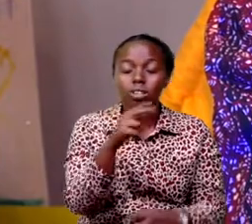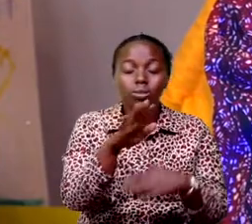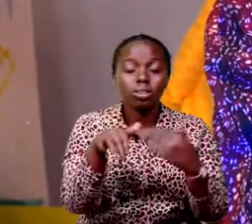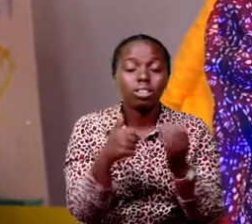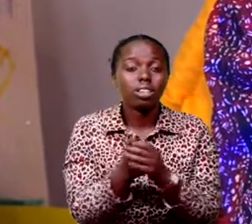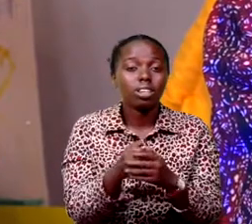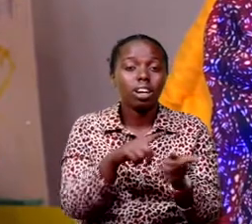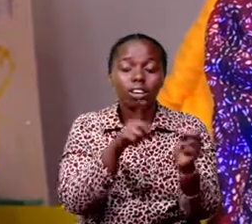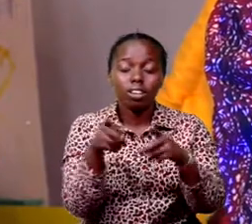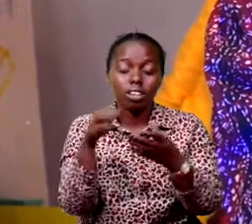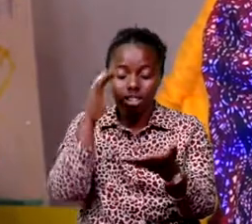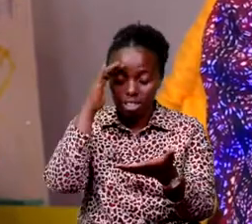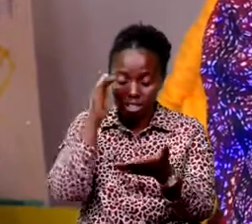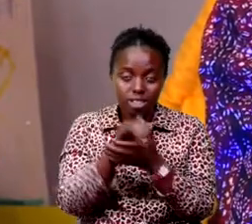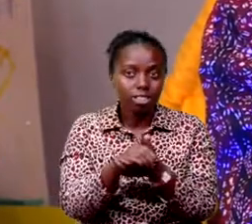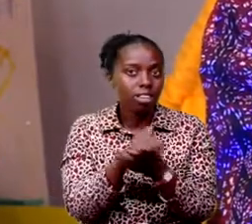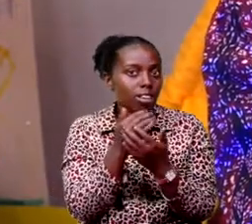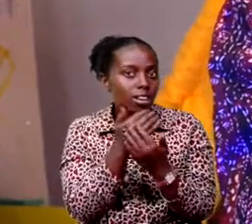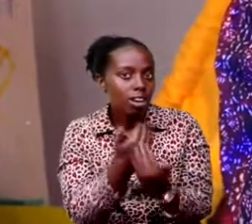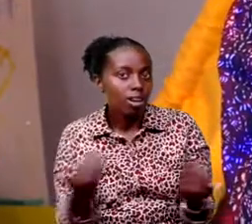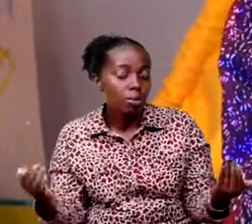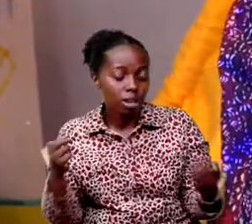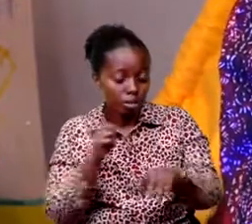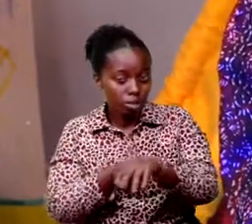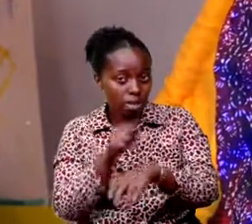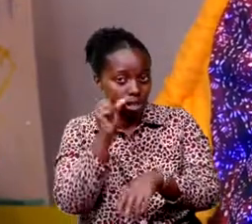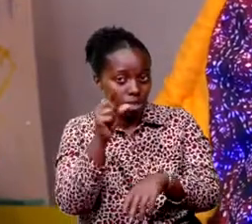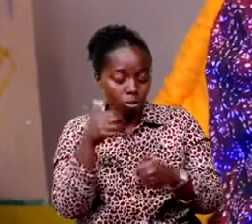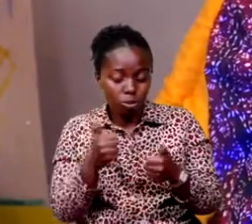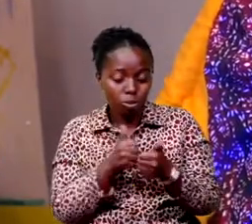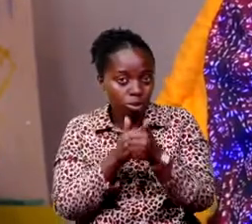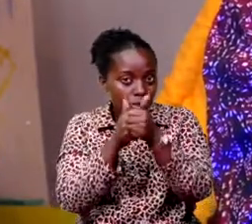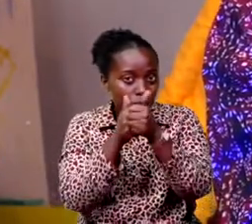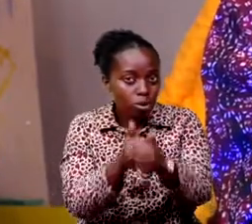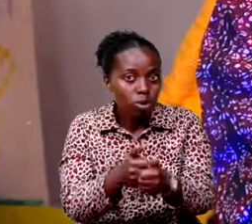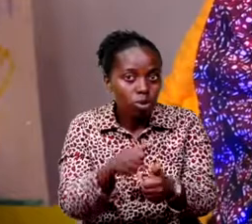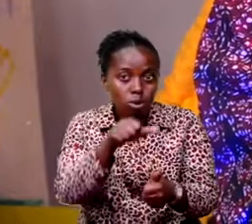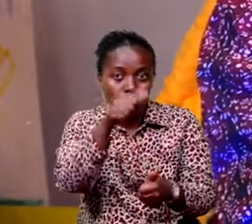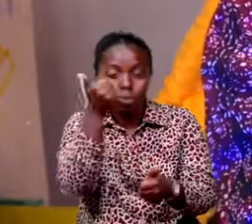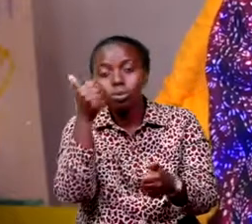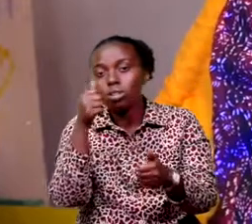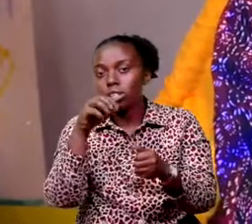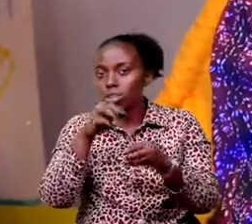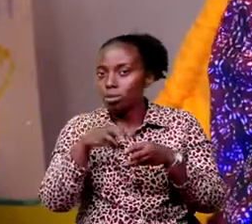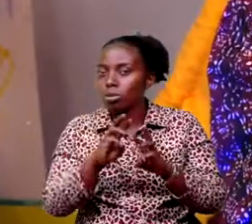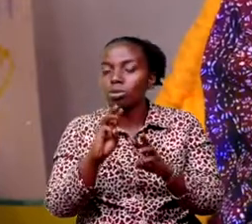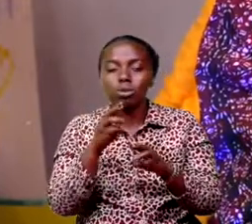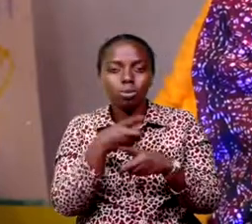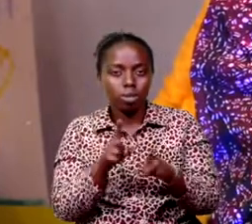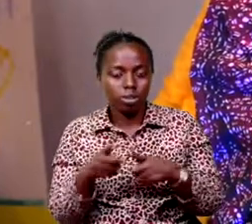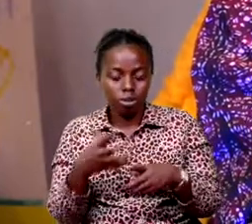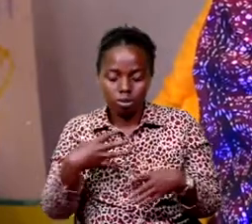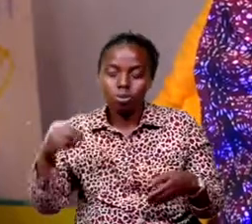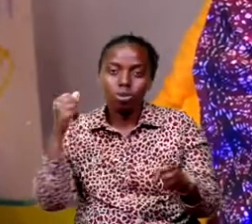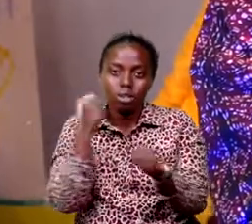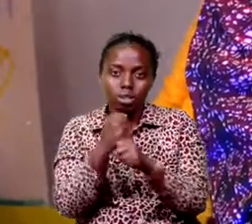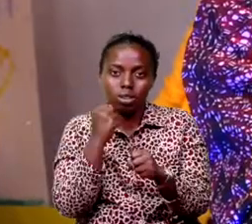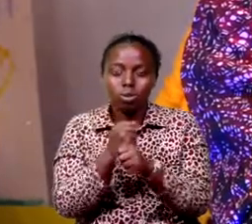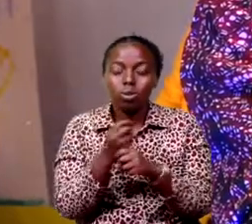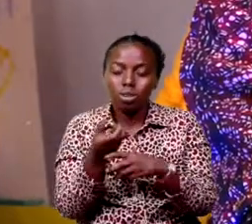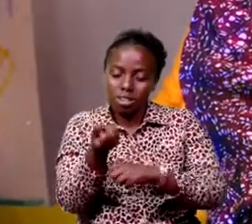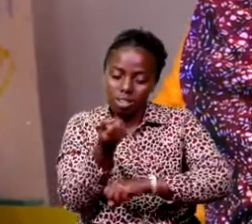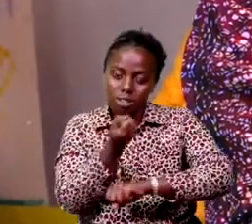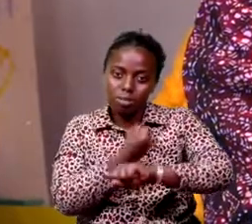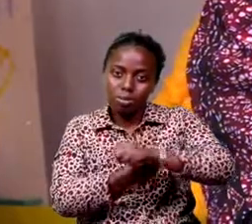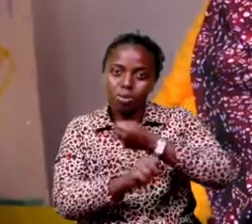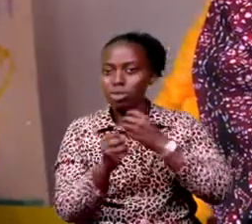kugeraho azigaruriye icyizere. Abana, mu kanya rero tugiye gukurikirana ubundi bugenge butandukanye, tugiye gukora